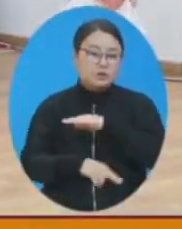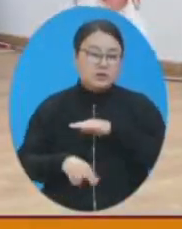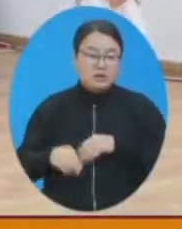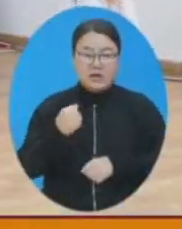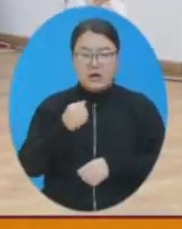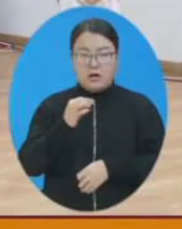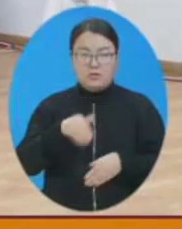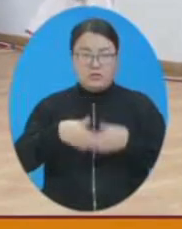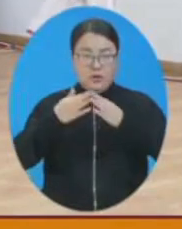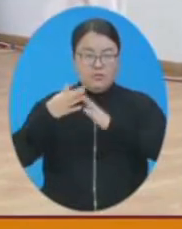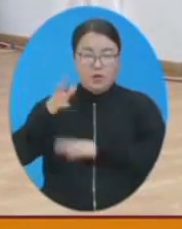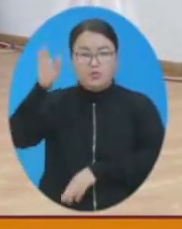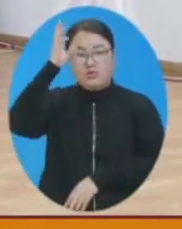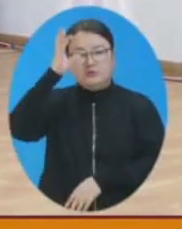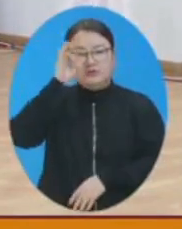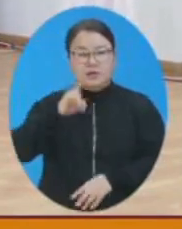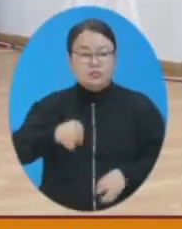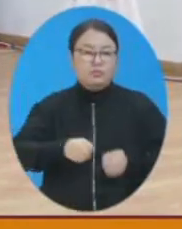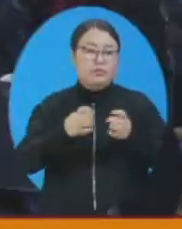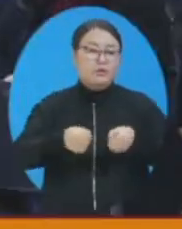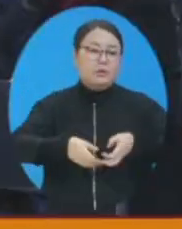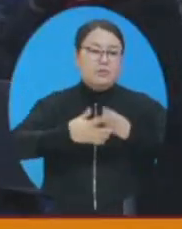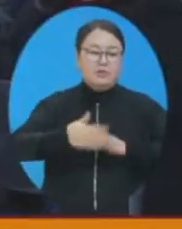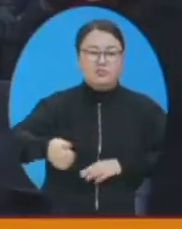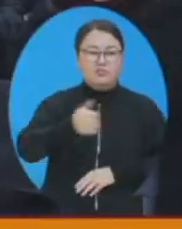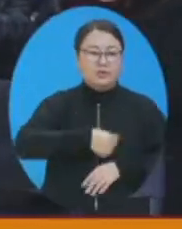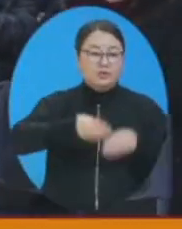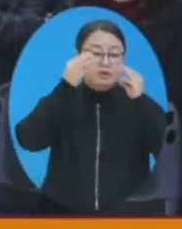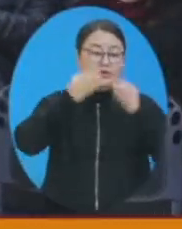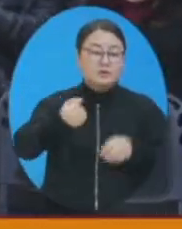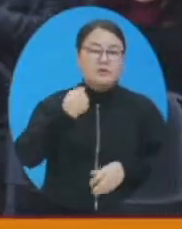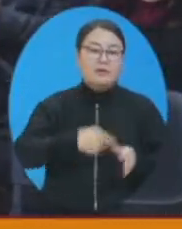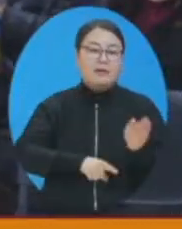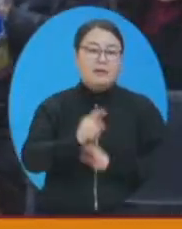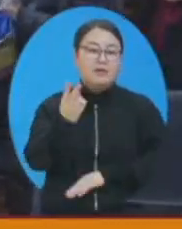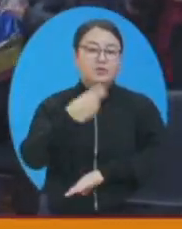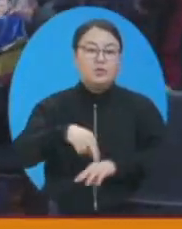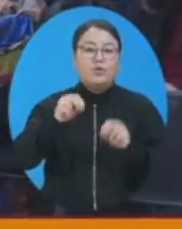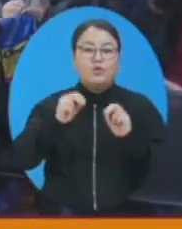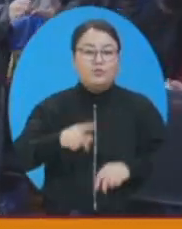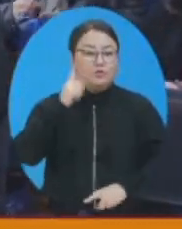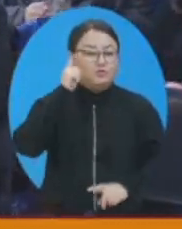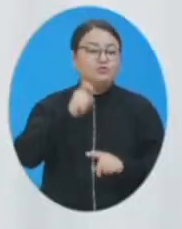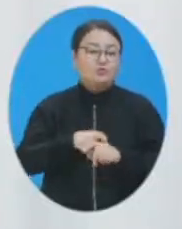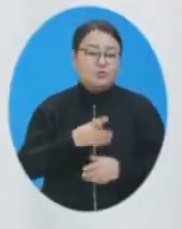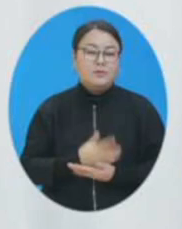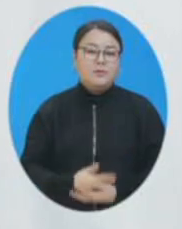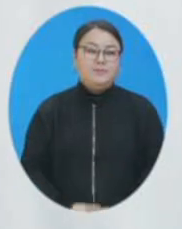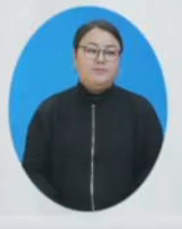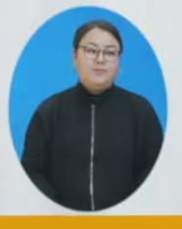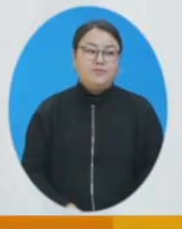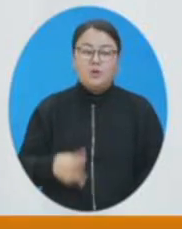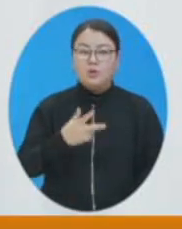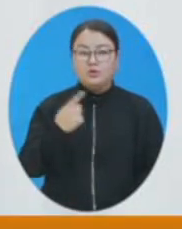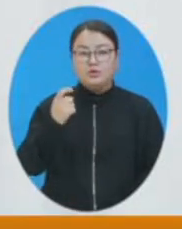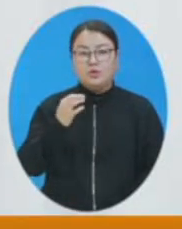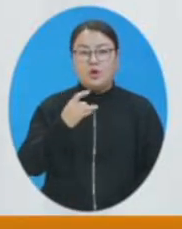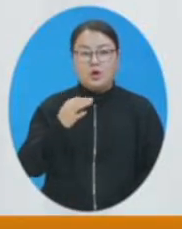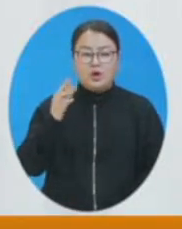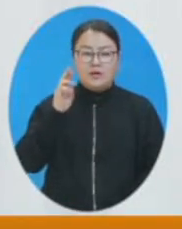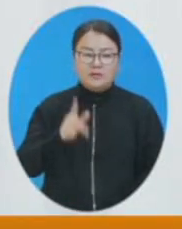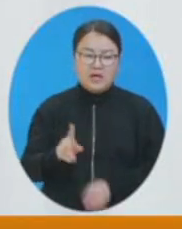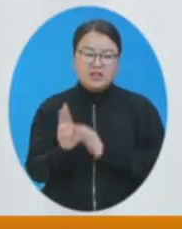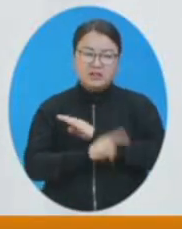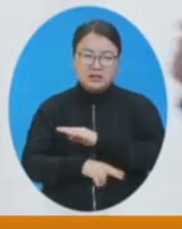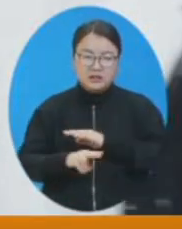ашиглалтанд орсноор боловсролын салбарын бүтээн байгуулалтыг бүрэн шийдэж чадсан анхны дүүрэг болох зорилттой байгаа юм байна. Тус 31-р ороо маань яг цэцэрлэгийн